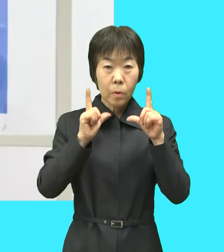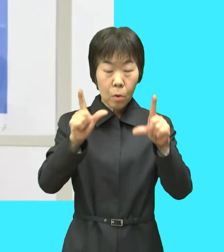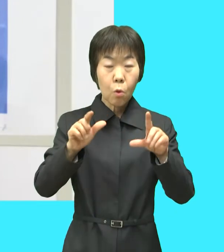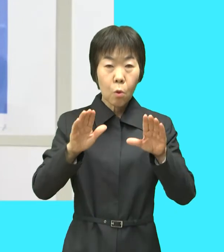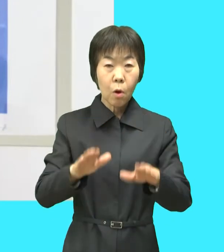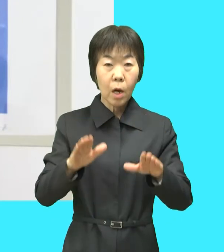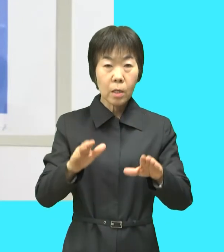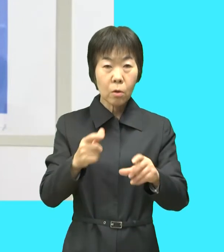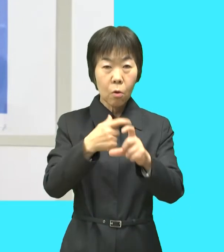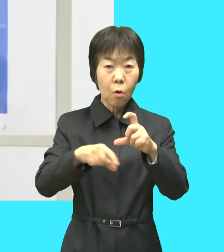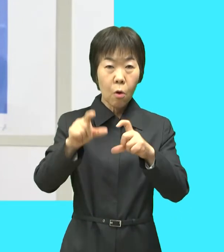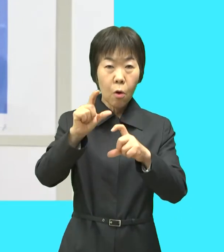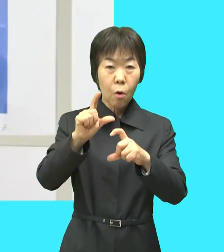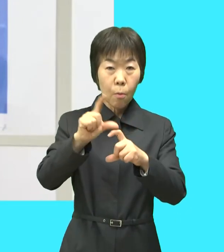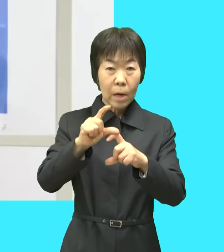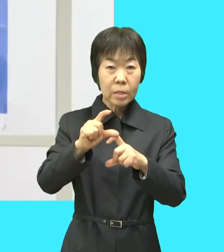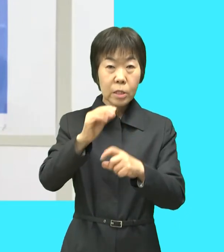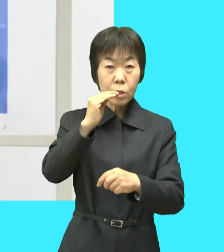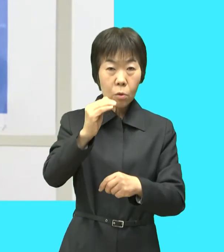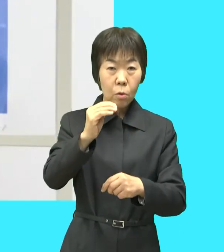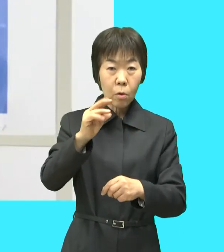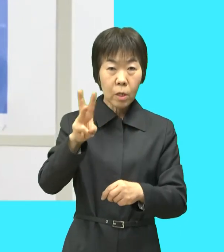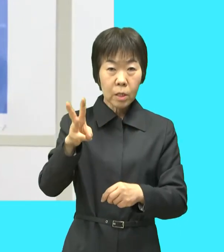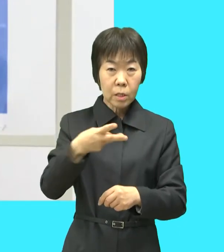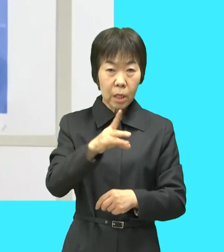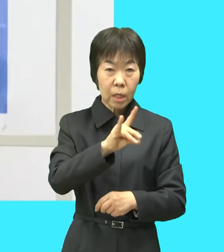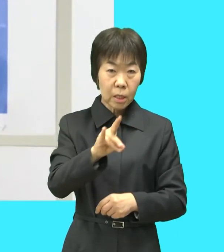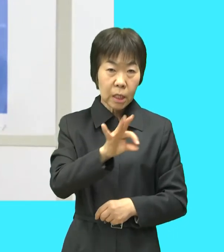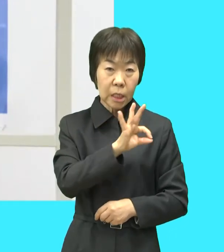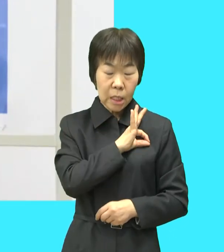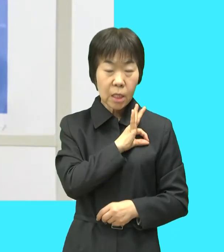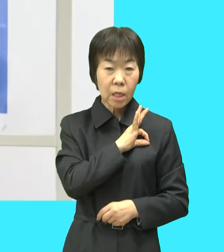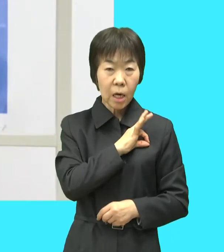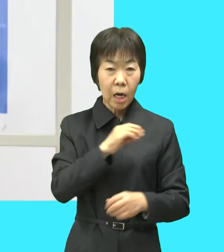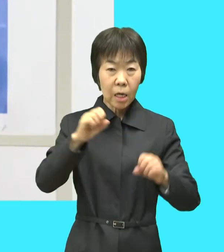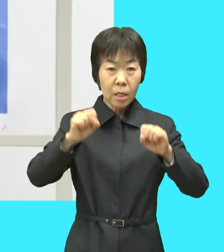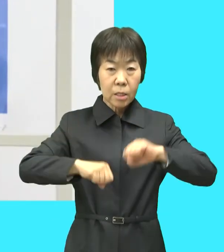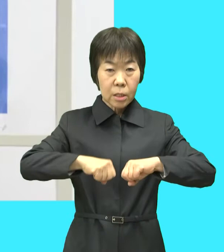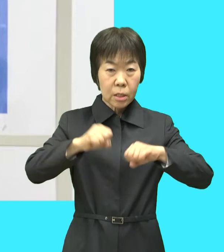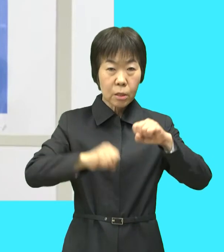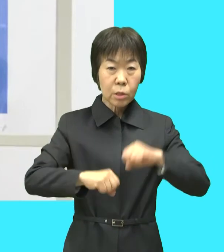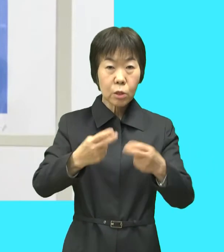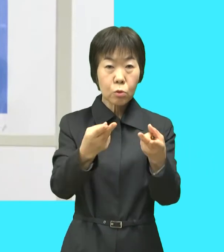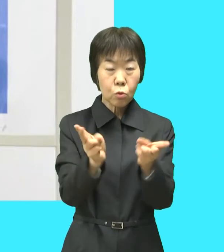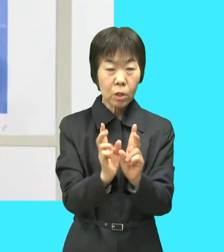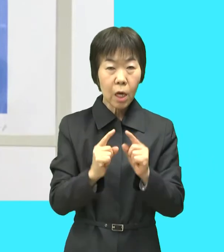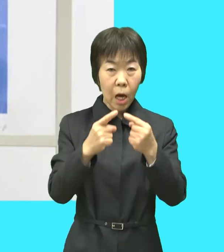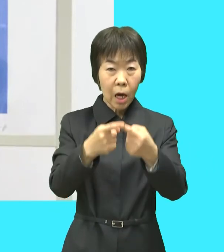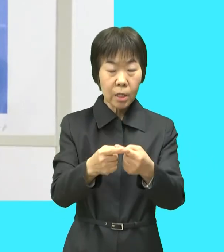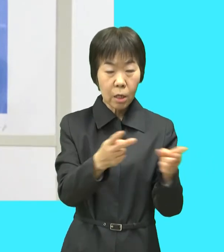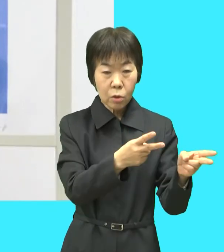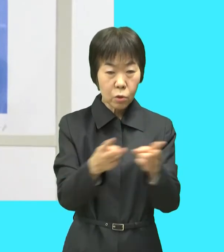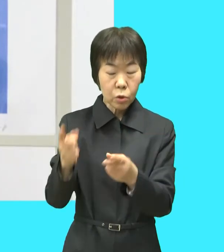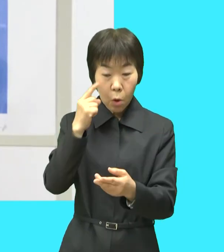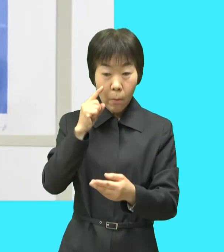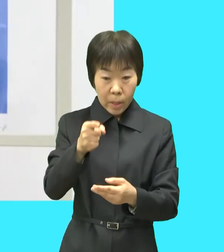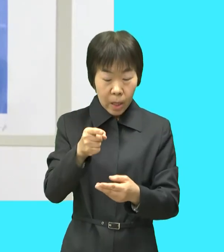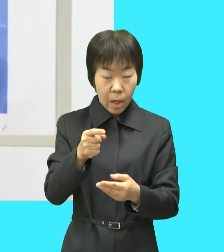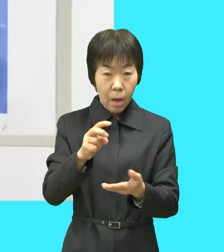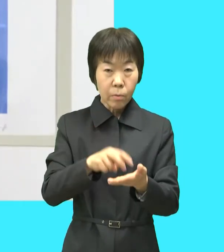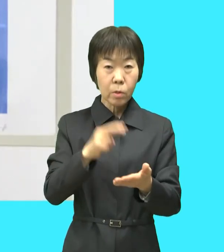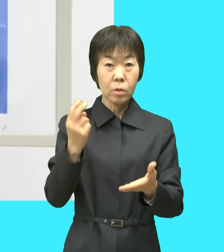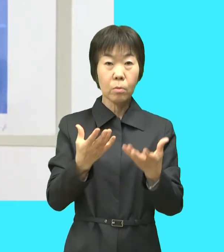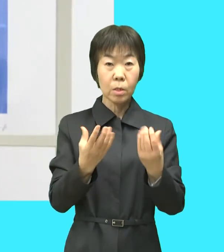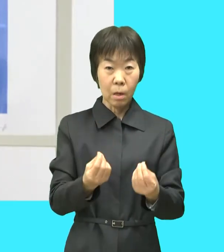今回の益子参議院議員の会派入りのニュース、私自身も拝見をして率直に言って驚きました